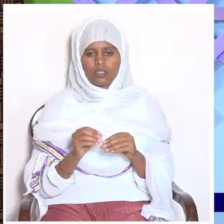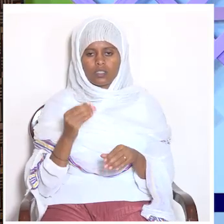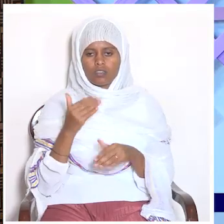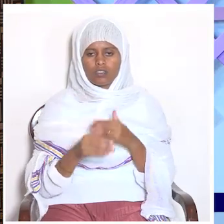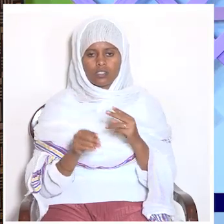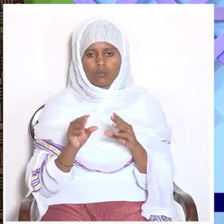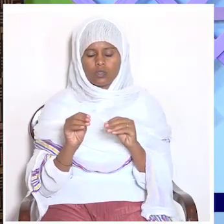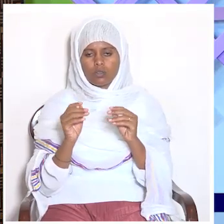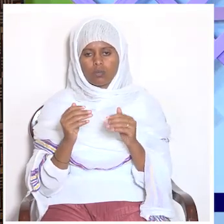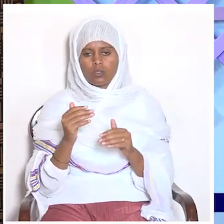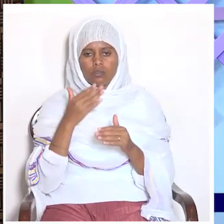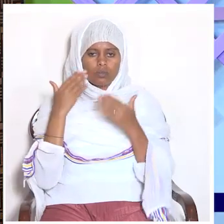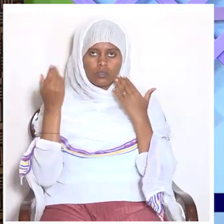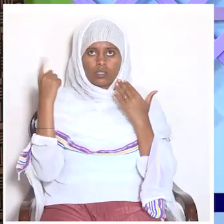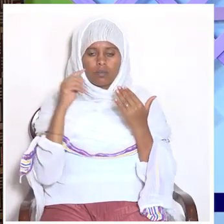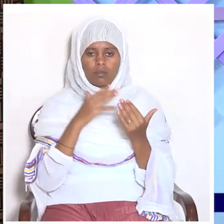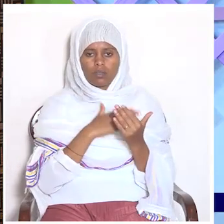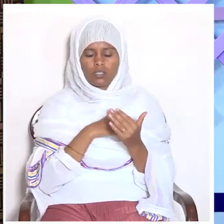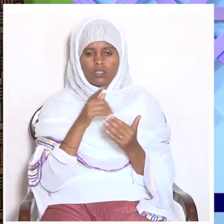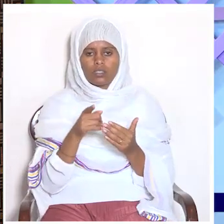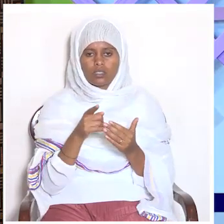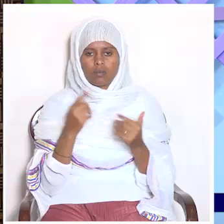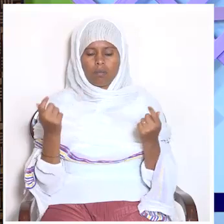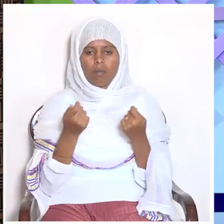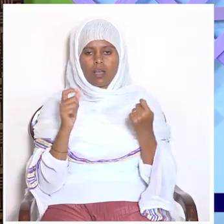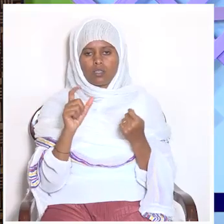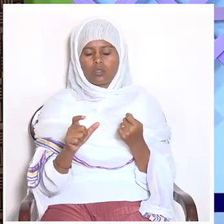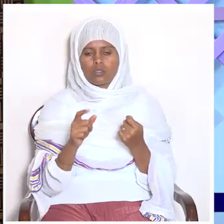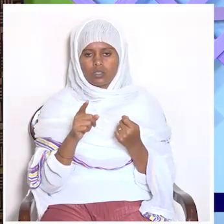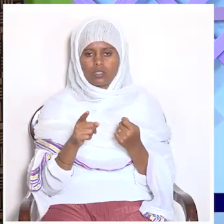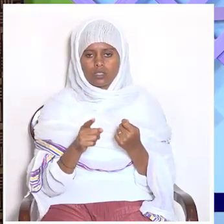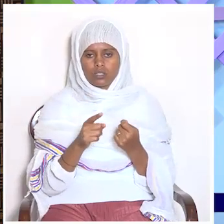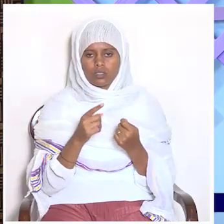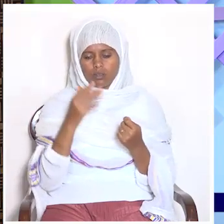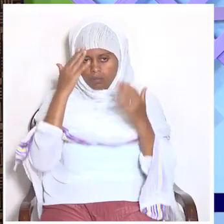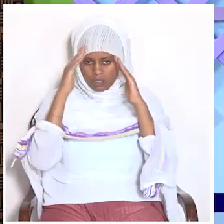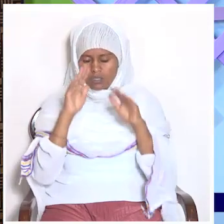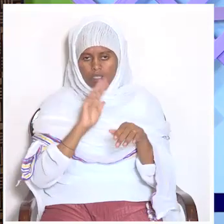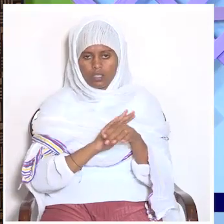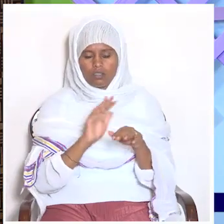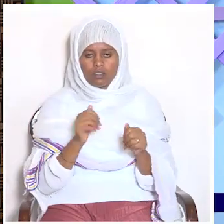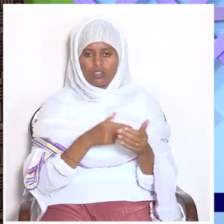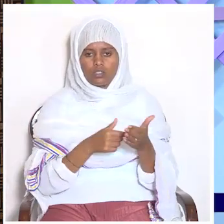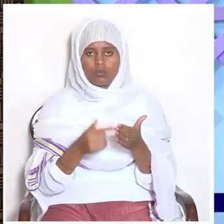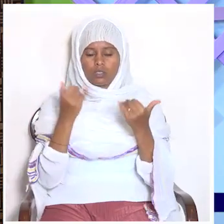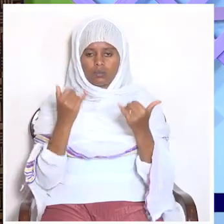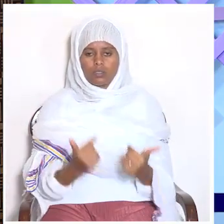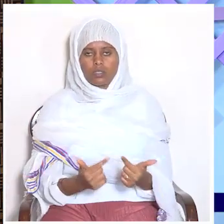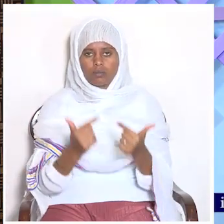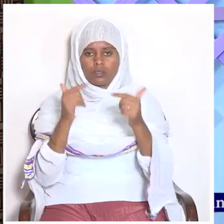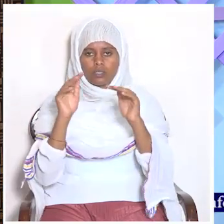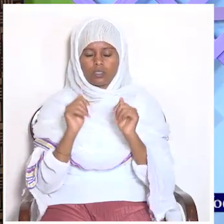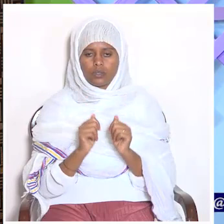እያ ተፈፂሙ እሞ ሕያው እግዚኣብሔር ኣምላኽና ነዚ በዓል እዚ ነዚ በረኸት እዚ ዘሳተፈና